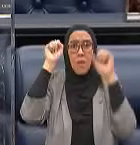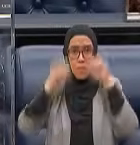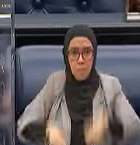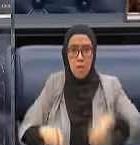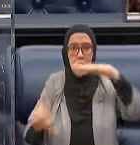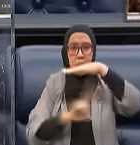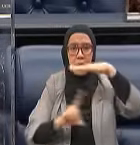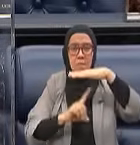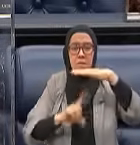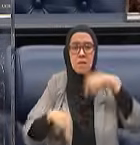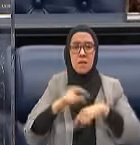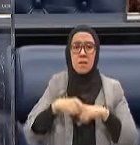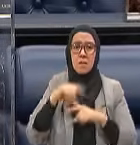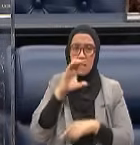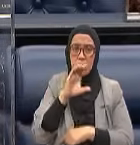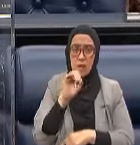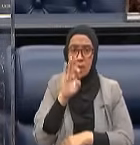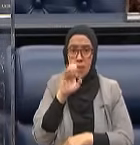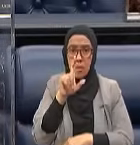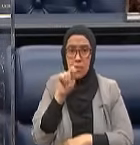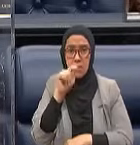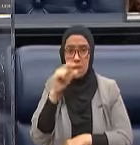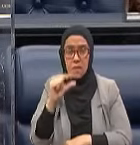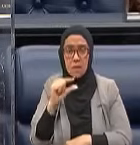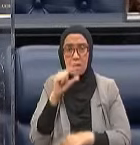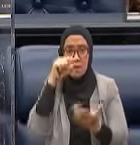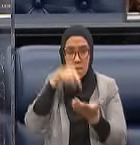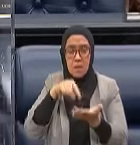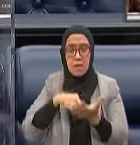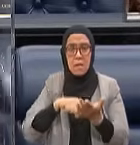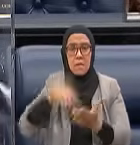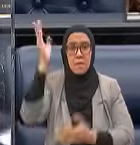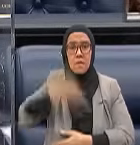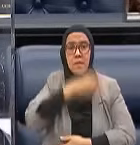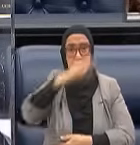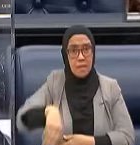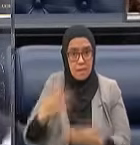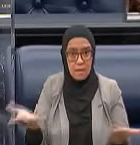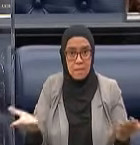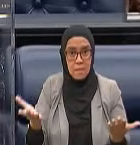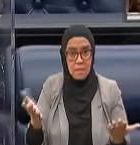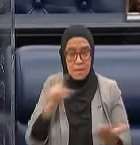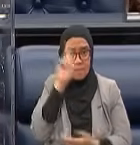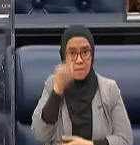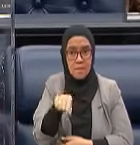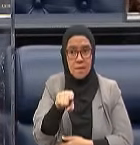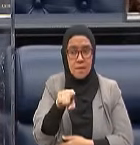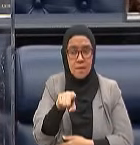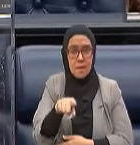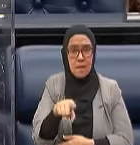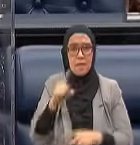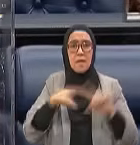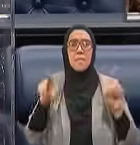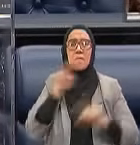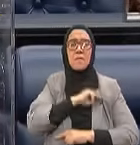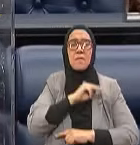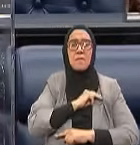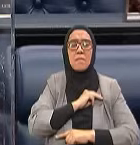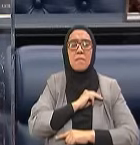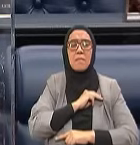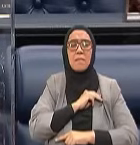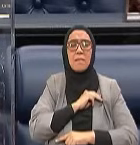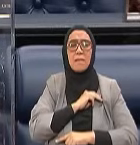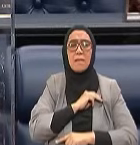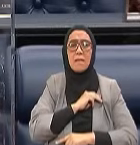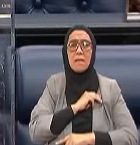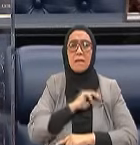dibatalkan gerhana sungguhpun nyamplung mencekat tidak ada kaitan tapi pengungsi endosentris asal Thailand